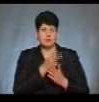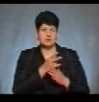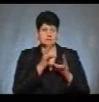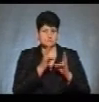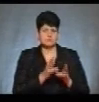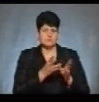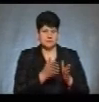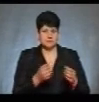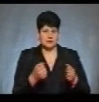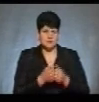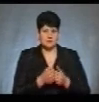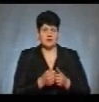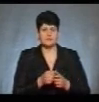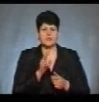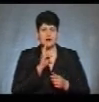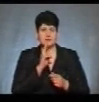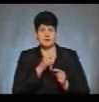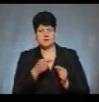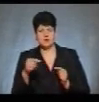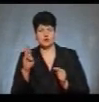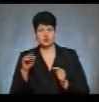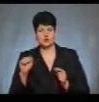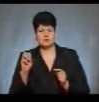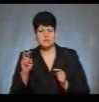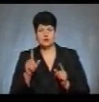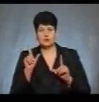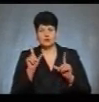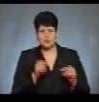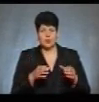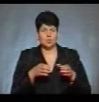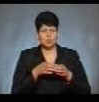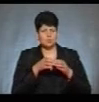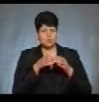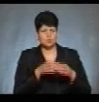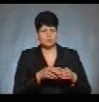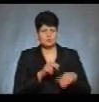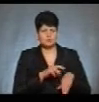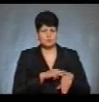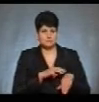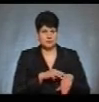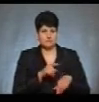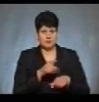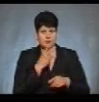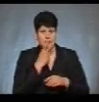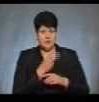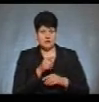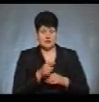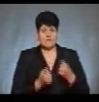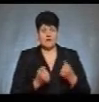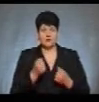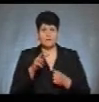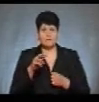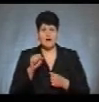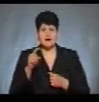пригоди, яка сталася на трасі Кременець-Шумськ. Туди виїхала слідчо-оперативна група. Власне, вони там побачили автомобіль